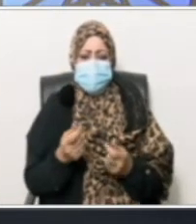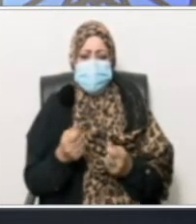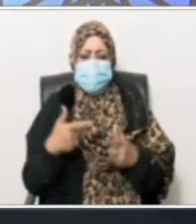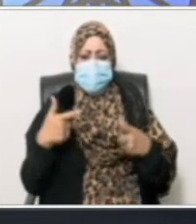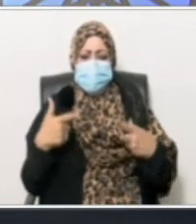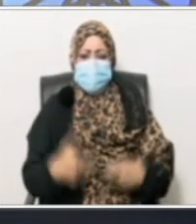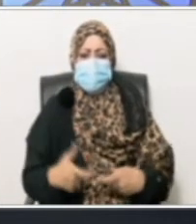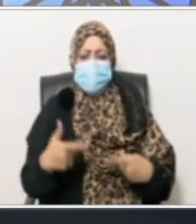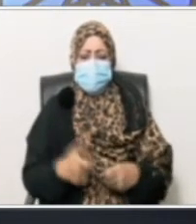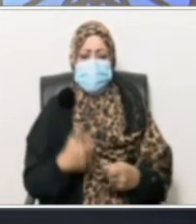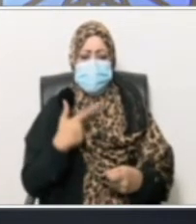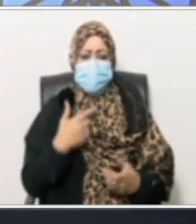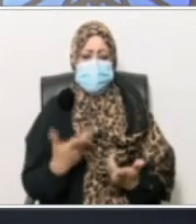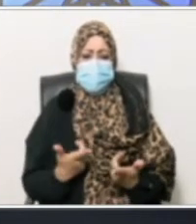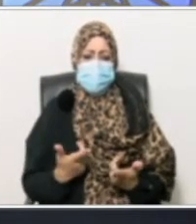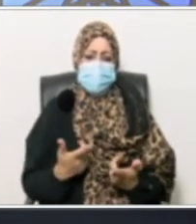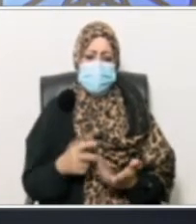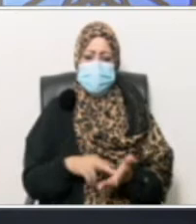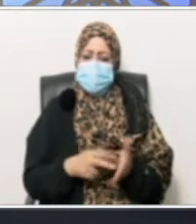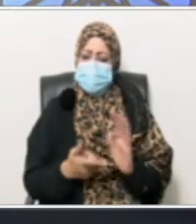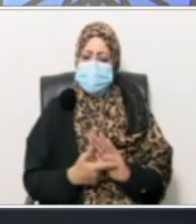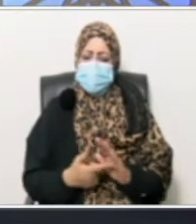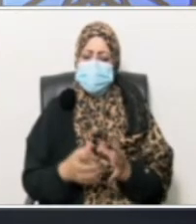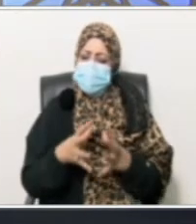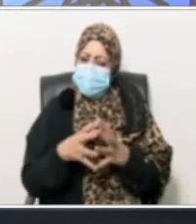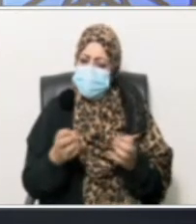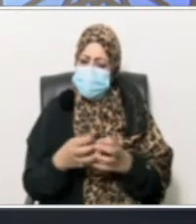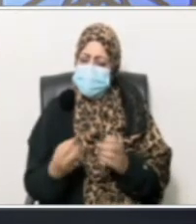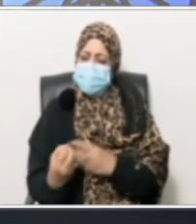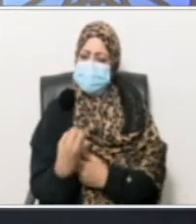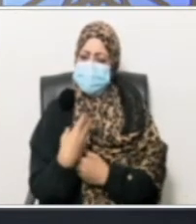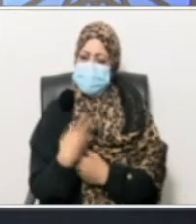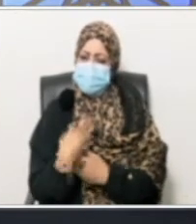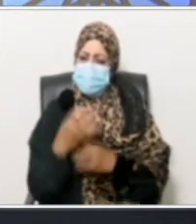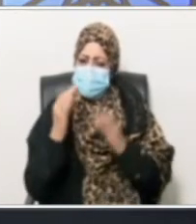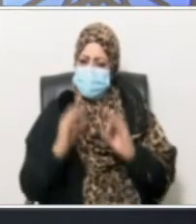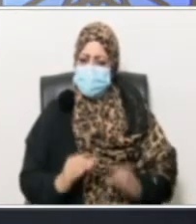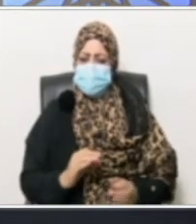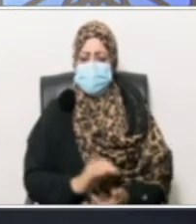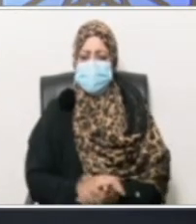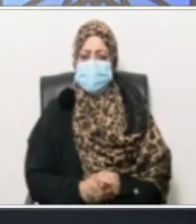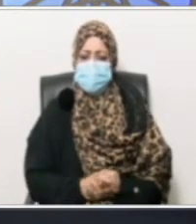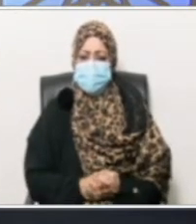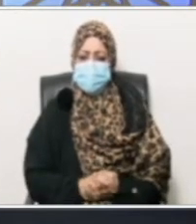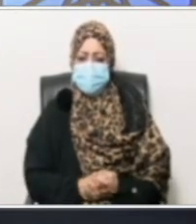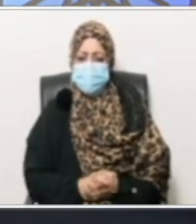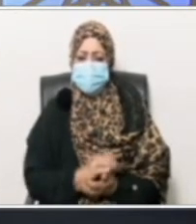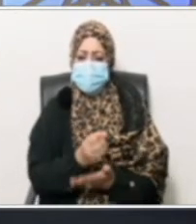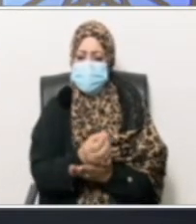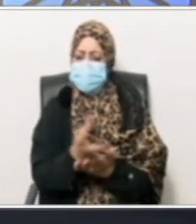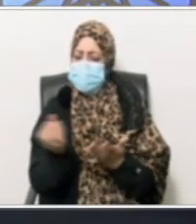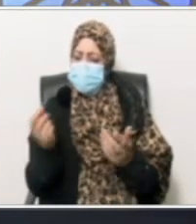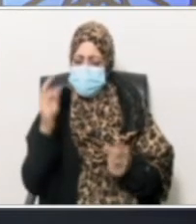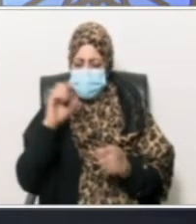تسمع الجواب. ألو. ان شاء الله تسمع الجواب. اخ محمد معنا متصل. ام محمد من طرابلس.